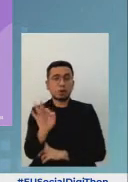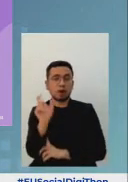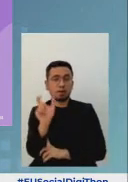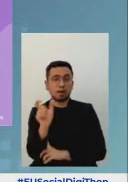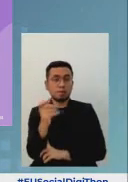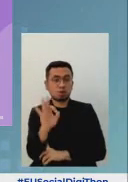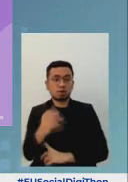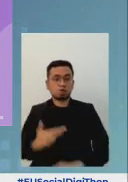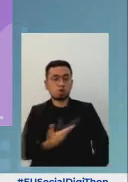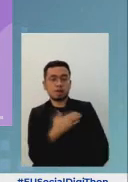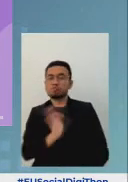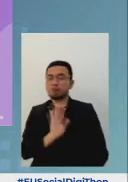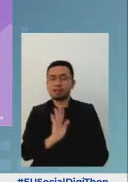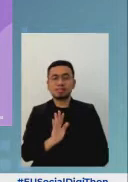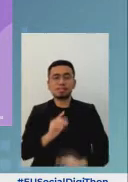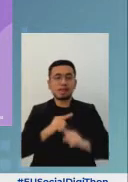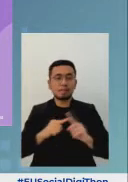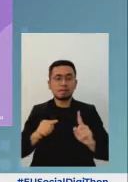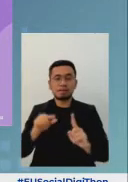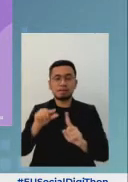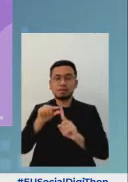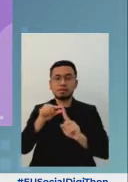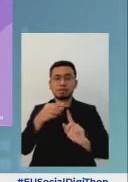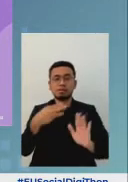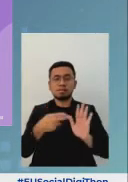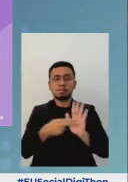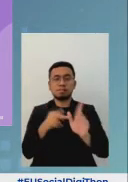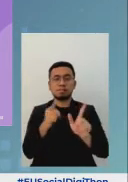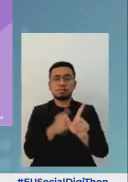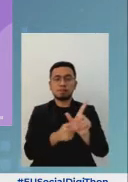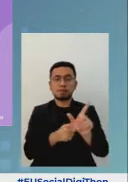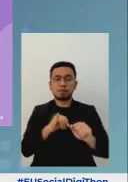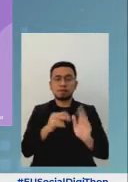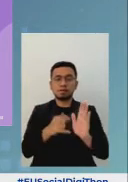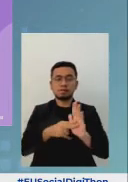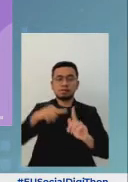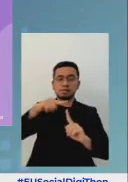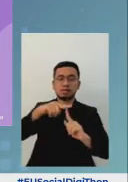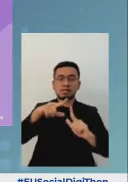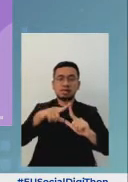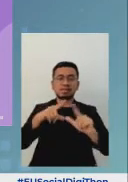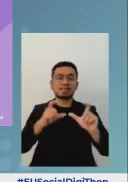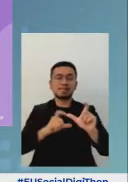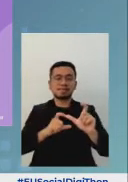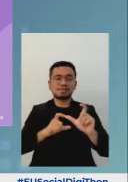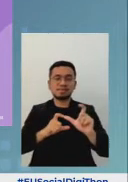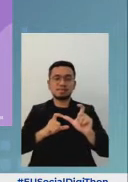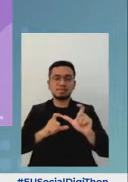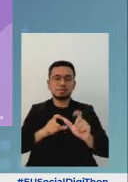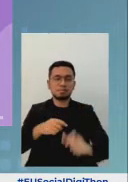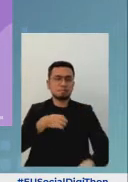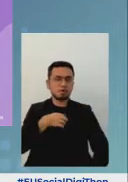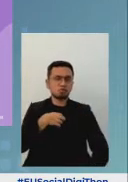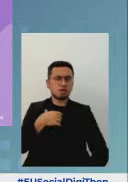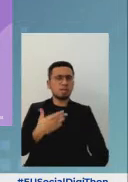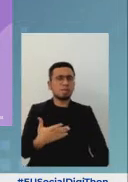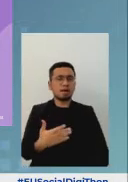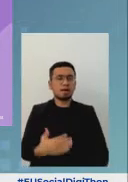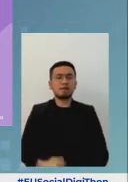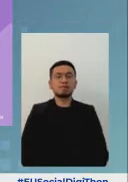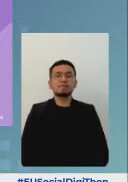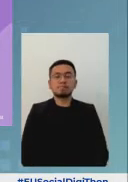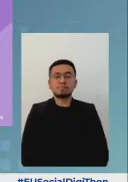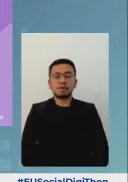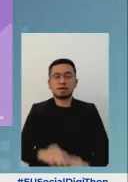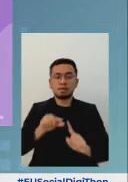bukan korban, melainkan penyintas. Ya, jadi kalau penyintas ini bukan hanya sekedar seseorang